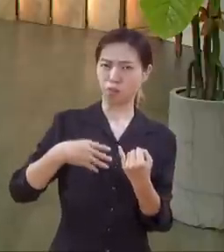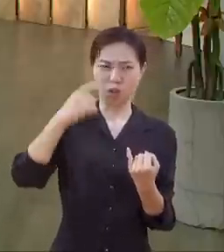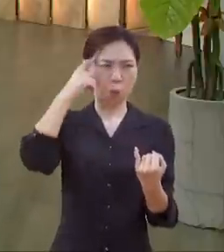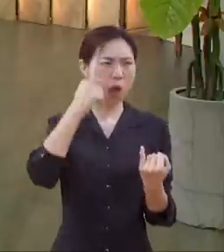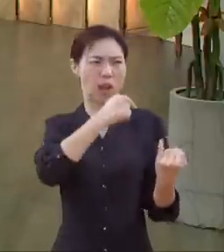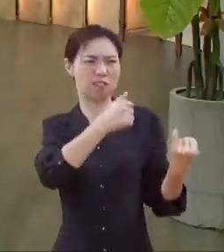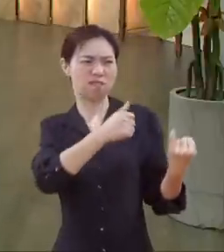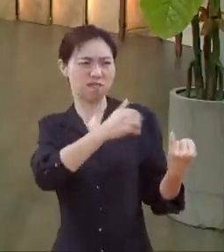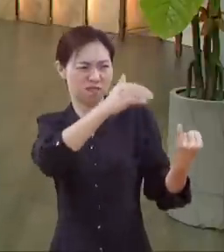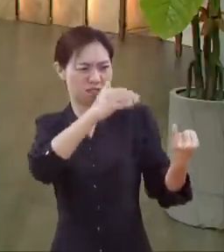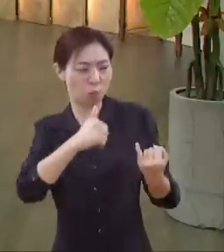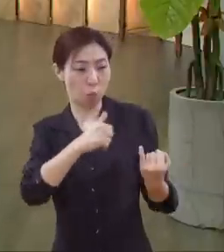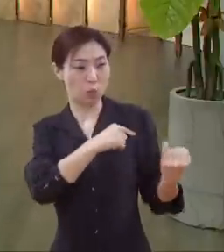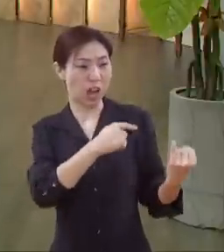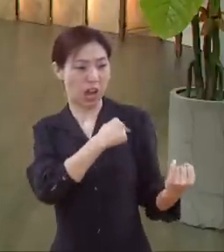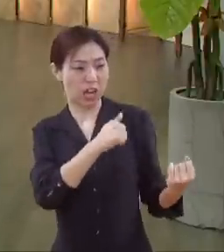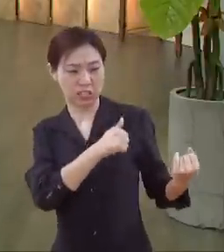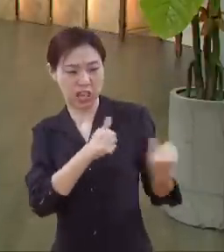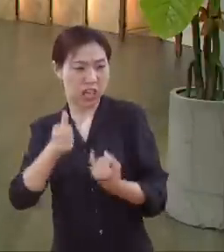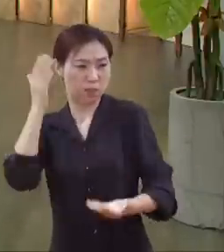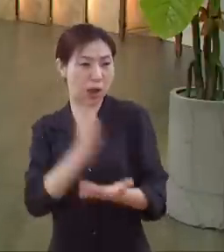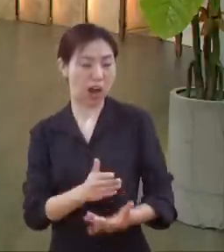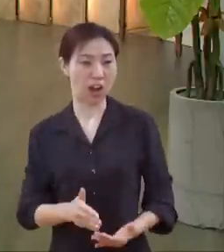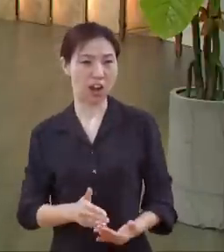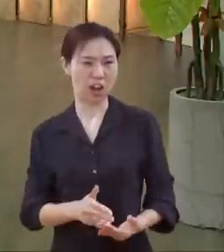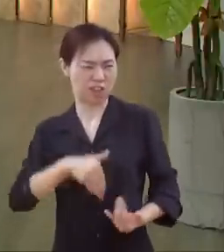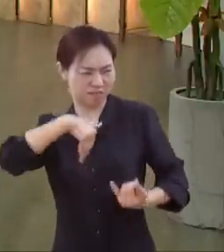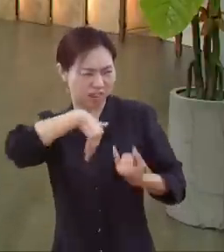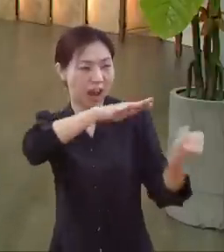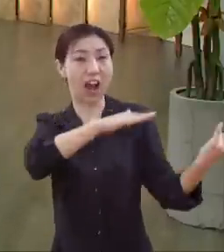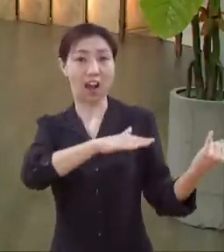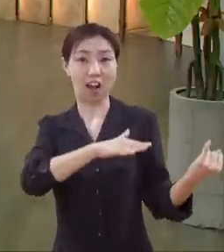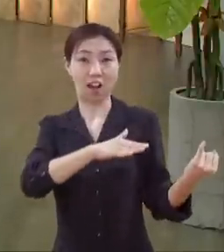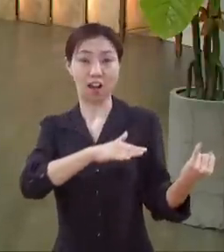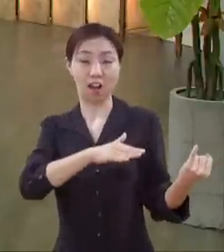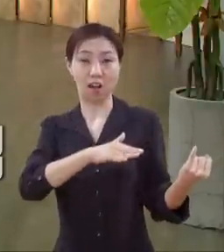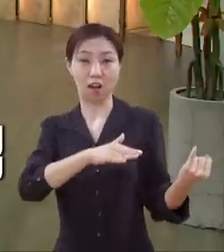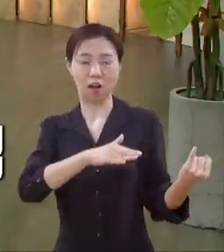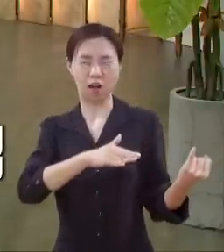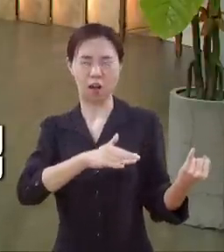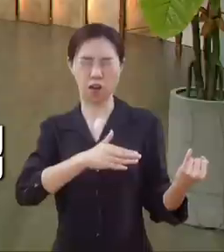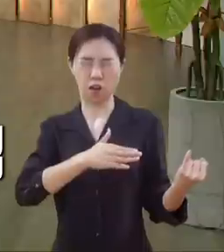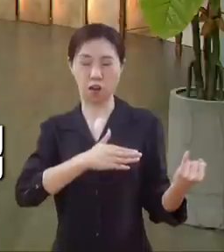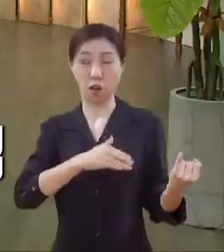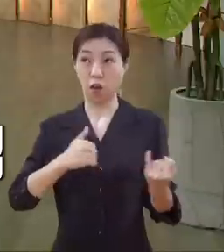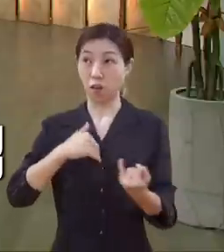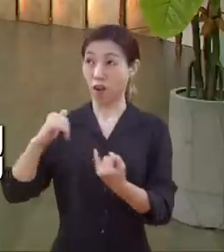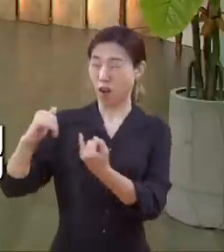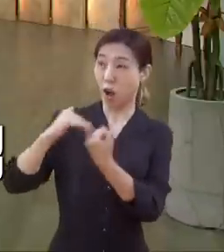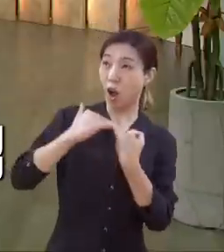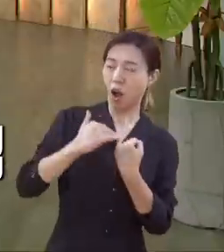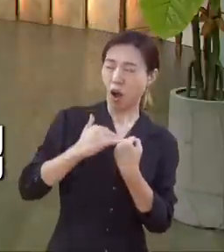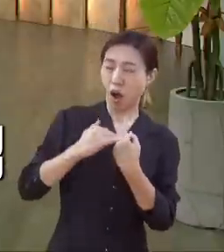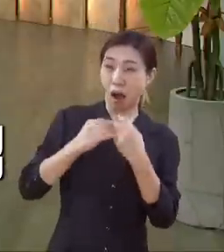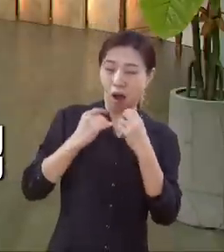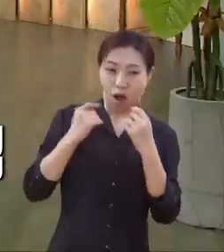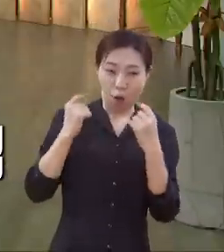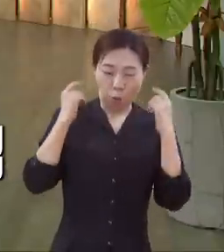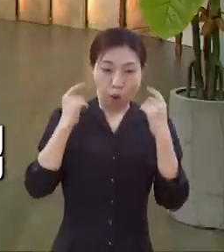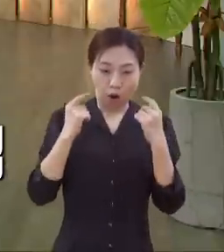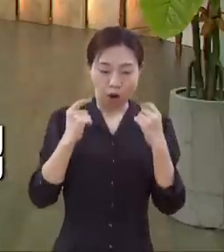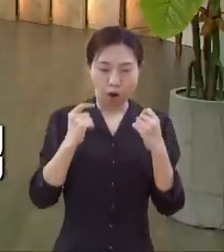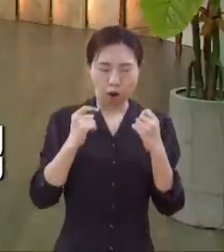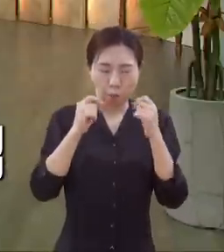어디 따라오느냐 썩 가거라 하고 호통을 크게 내지르는 소리에 번쩍 눈을 뜨니까 바로